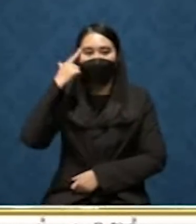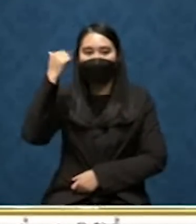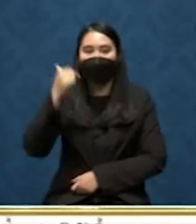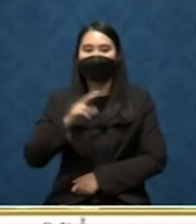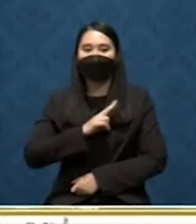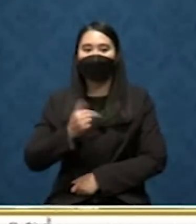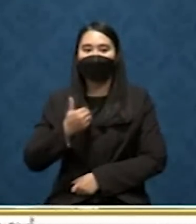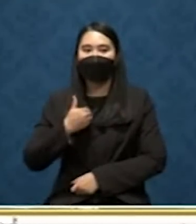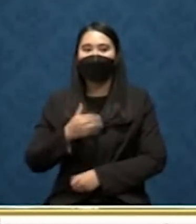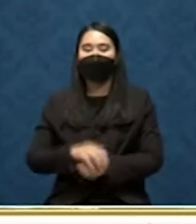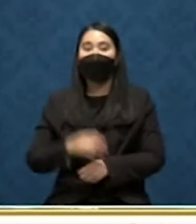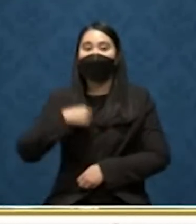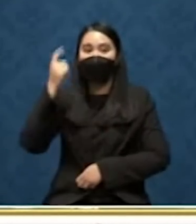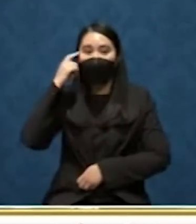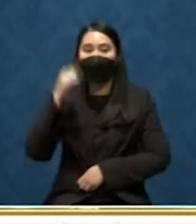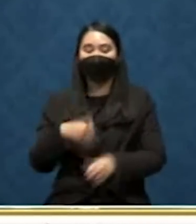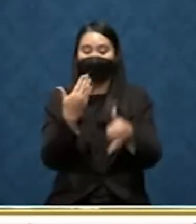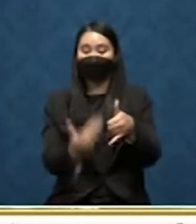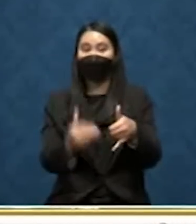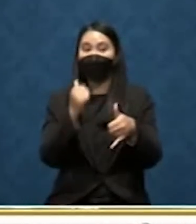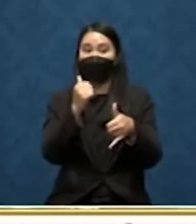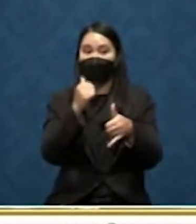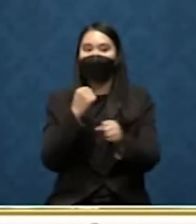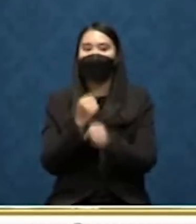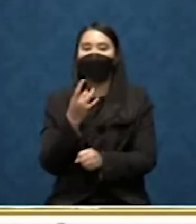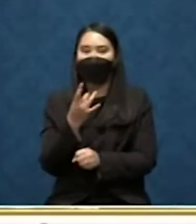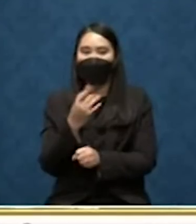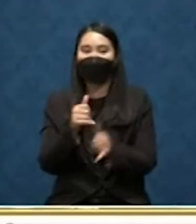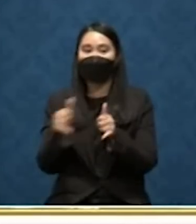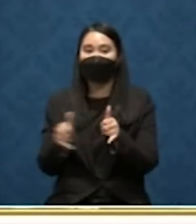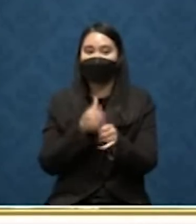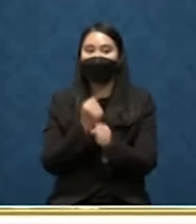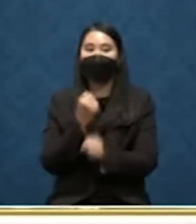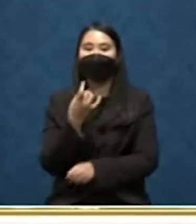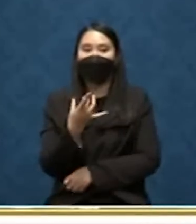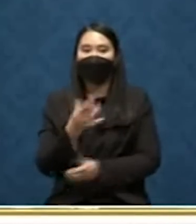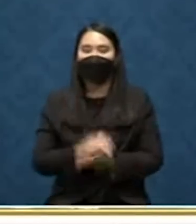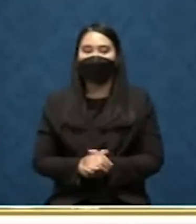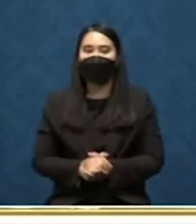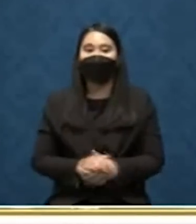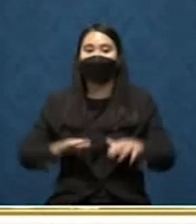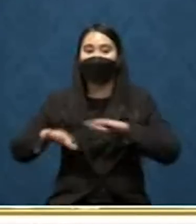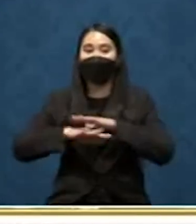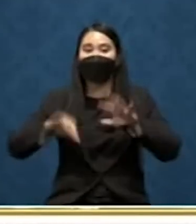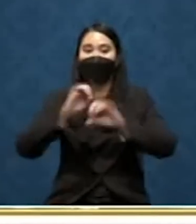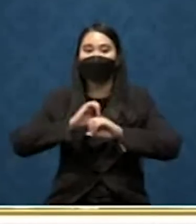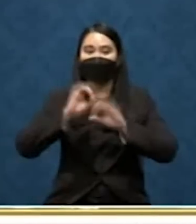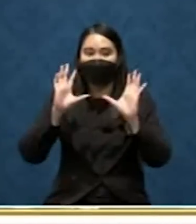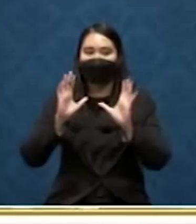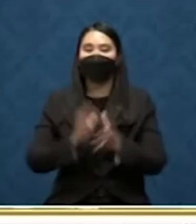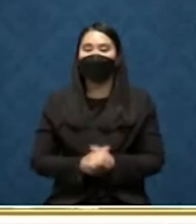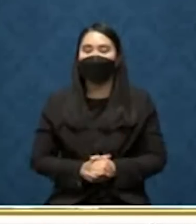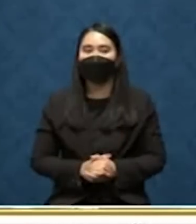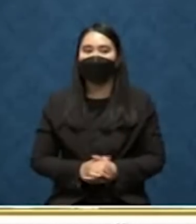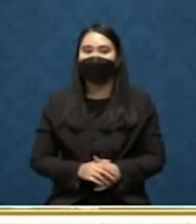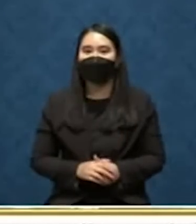รู้อยู่แ้ใจ วาสตวออท่านคำลงทำอะไรอยู่ร้ชากเมื่อลักฐานชัดขหนาดนี้ครทพรฐานครั